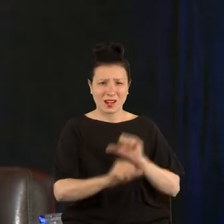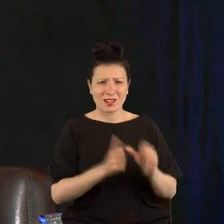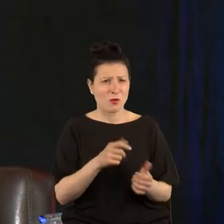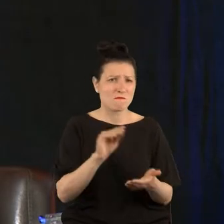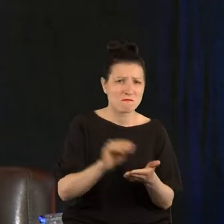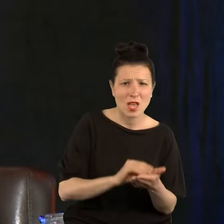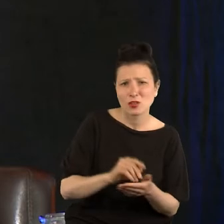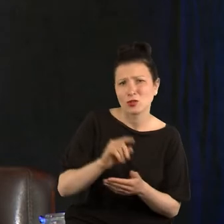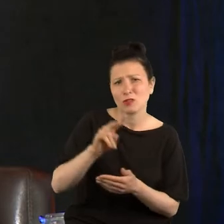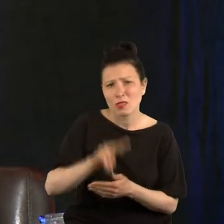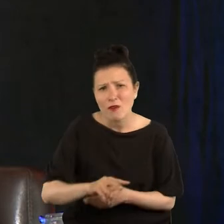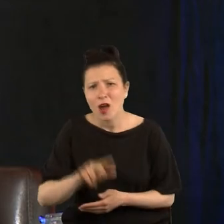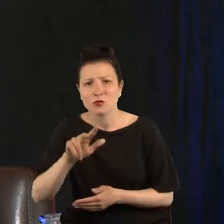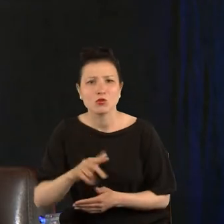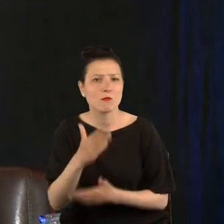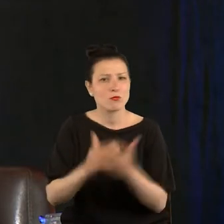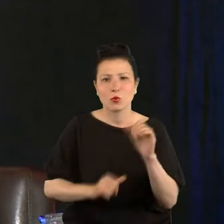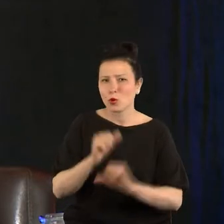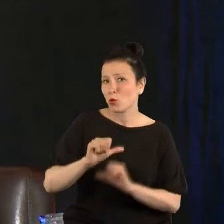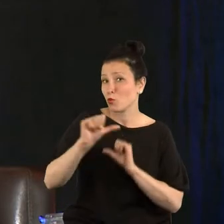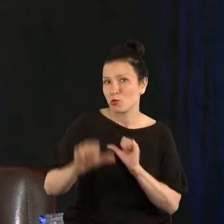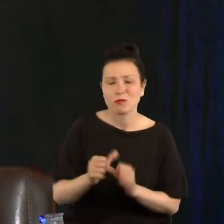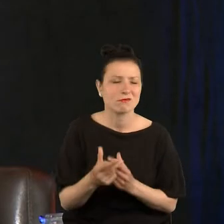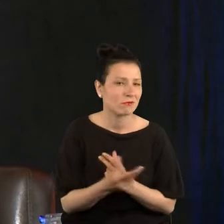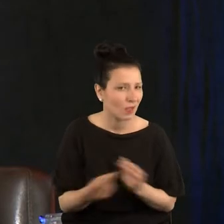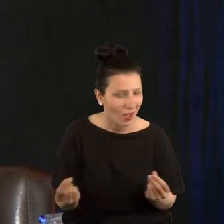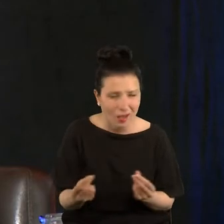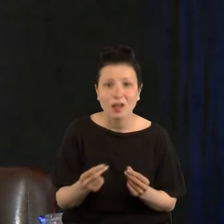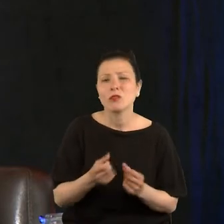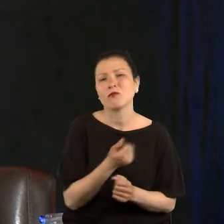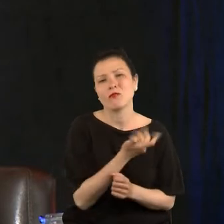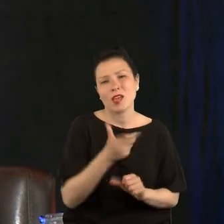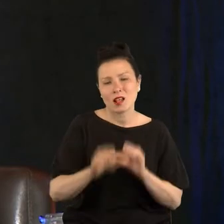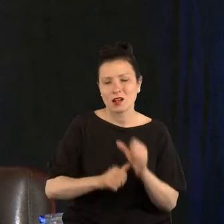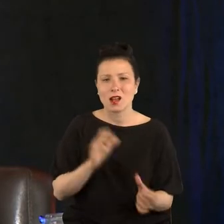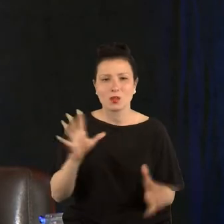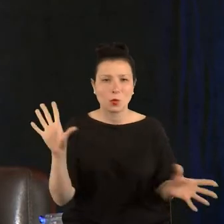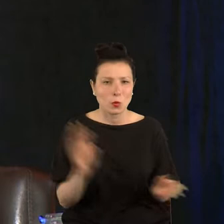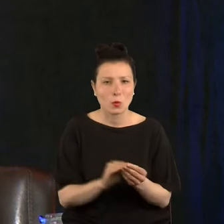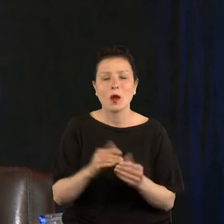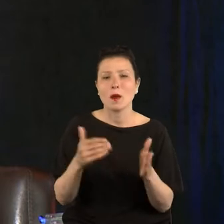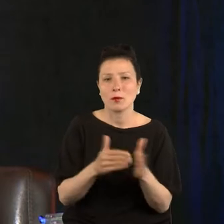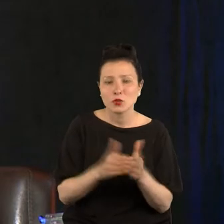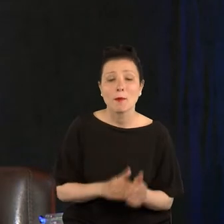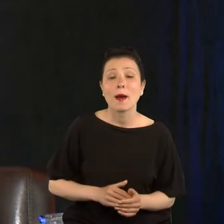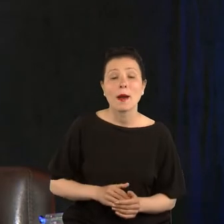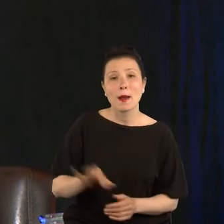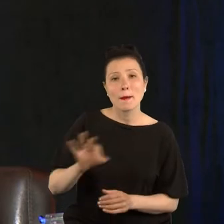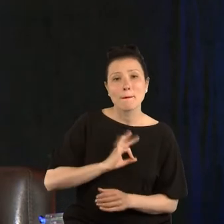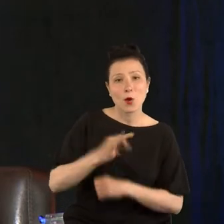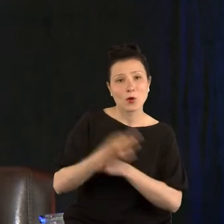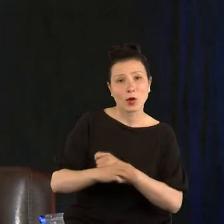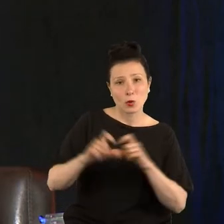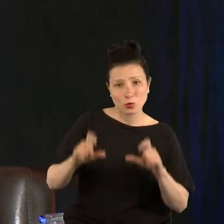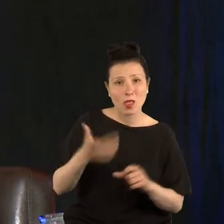miesiąc, dwa, ani pół roku, ani rok, tylko to trwa latami. Uczelnię, którą mogę moją macierzystą porównać z